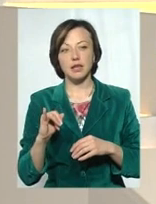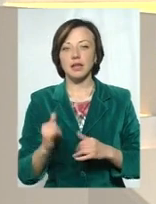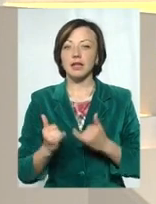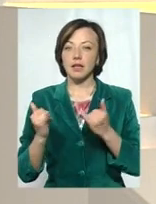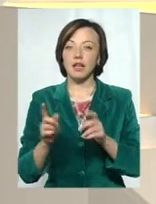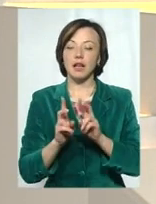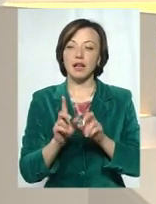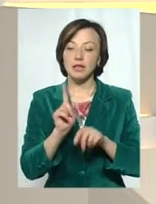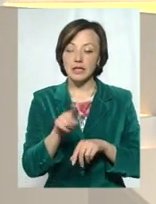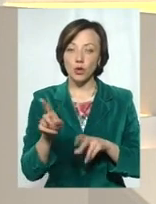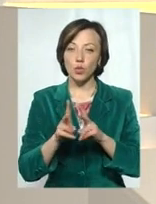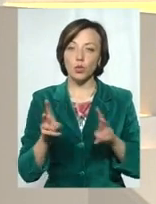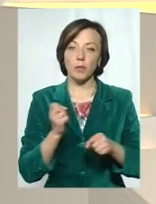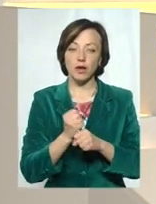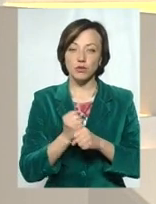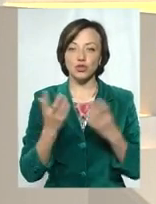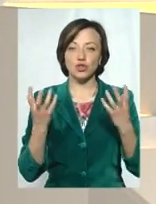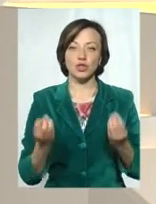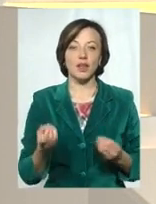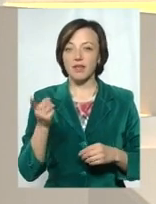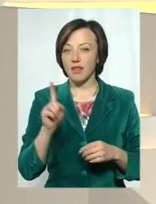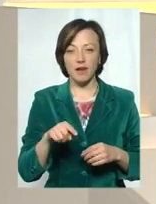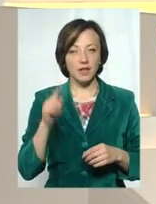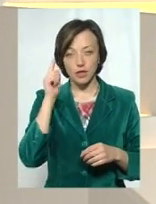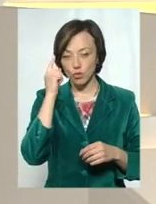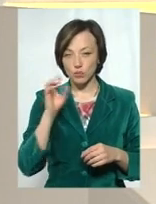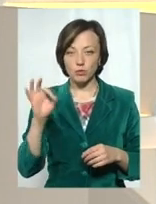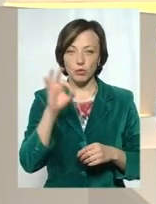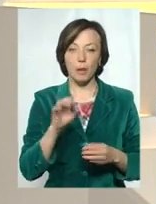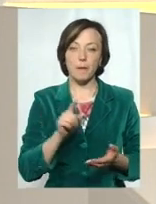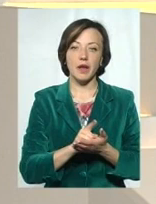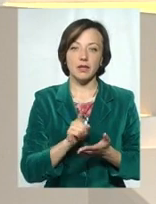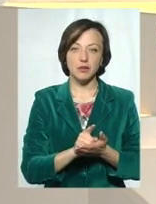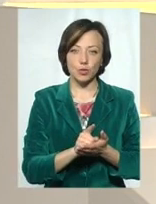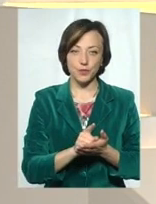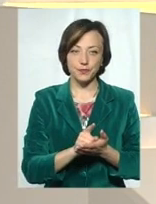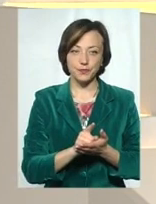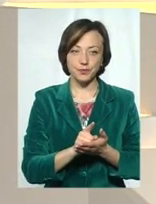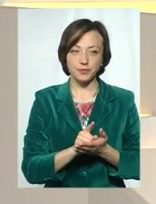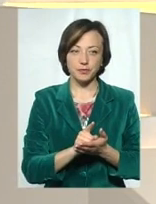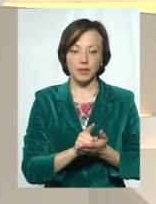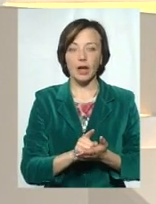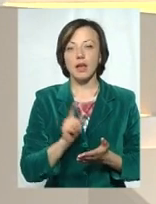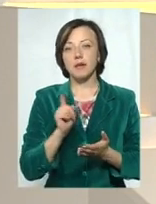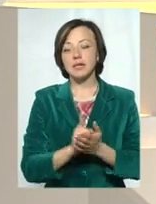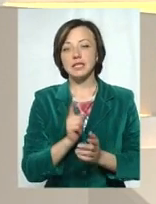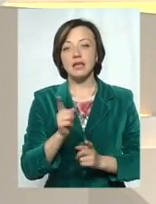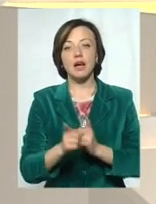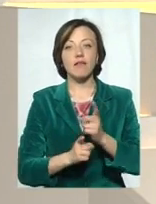хто працюють, і ті, хто ще навіть не задумуються про пенсію. Разом з тим, пенсійна